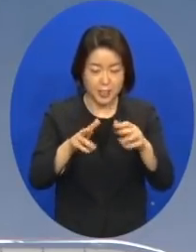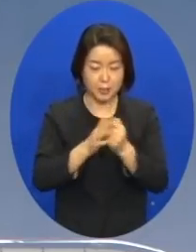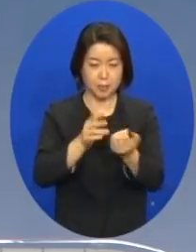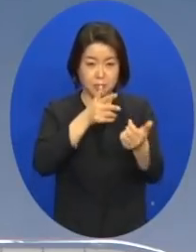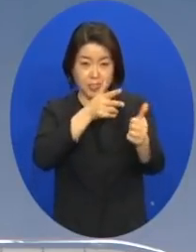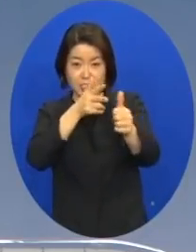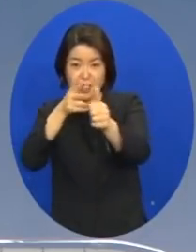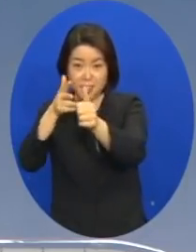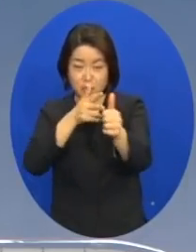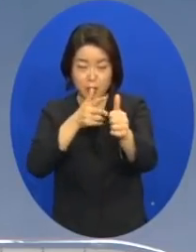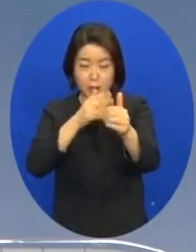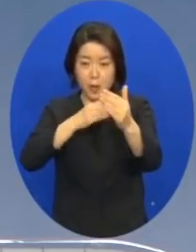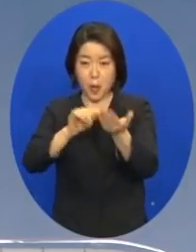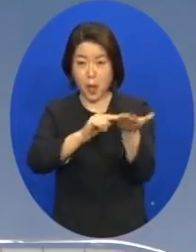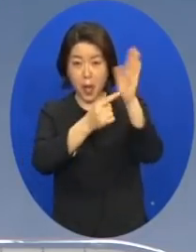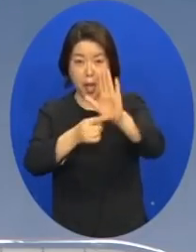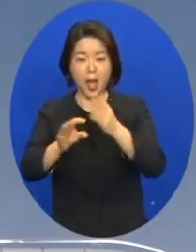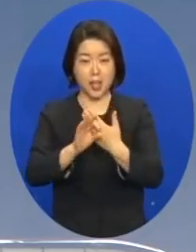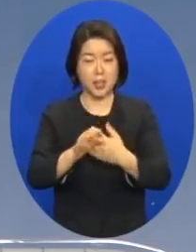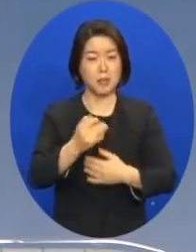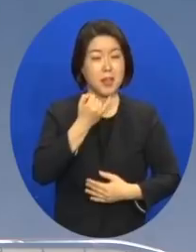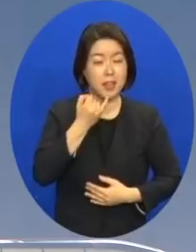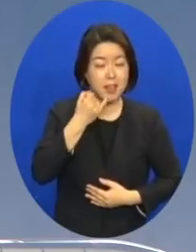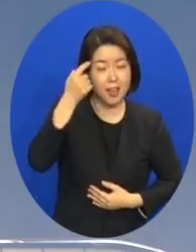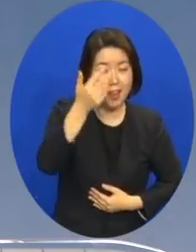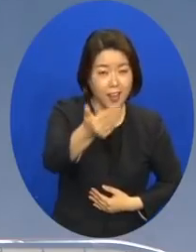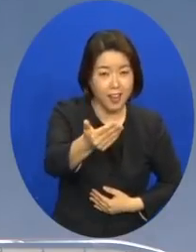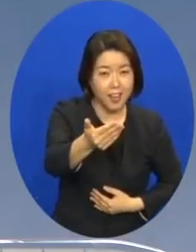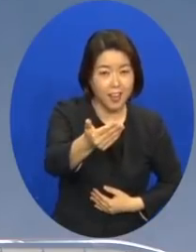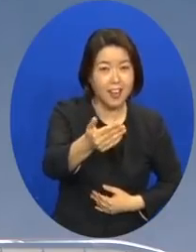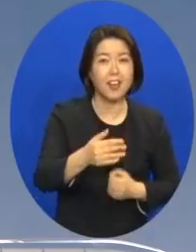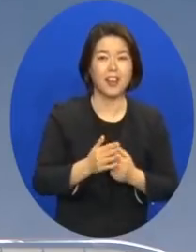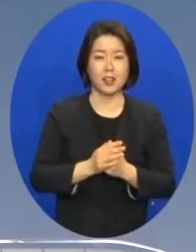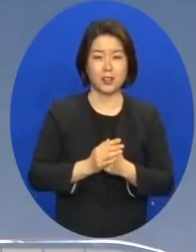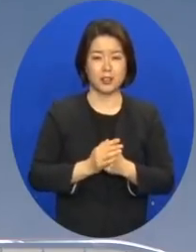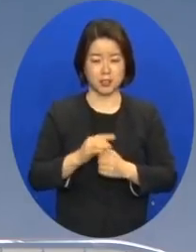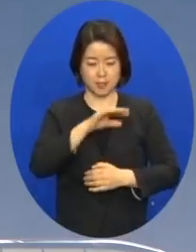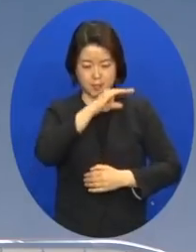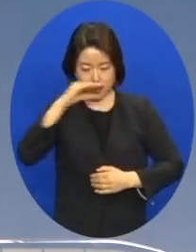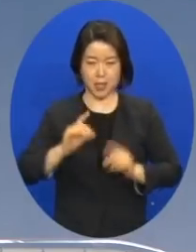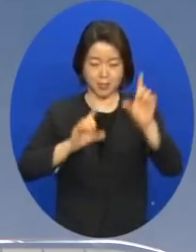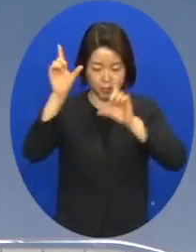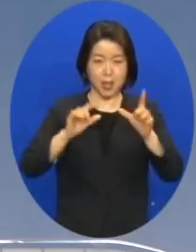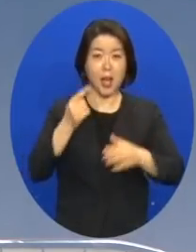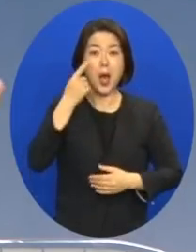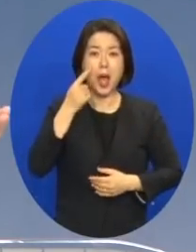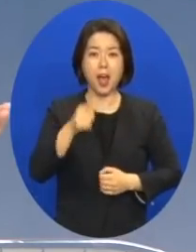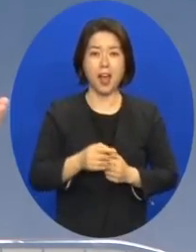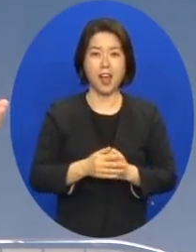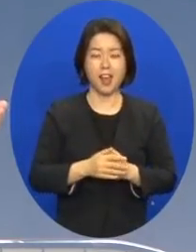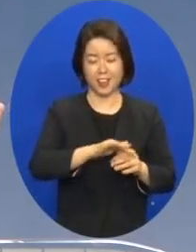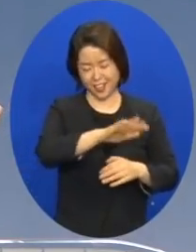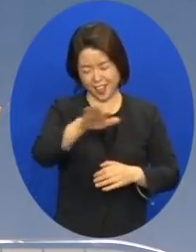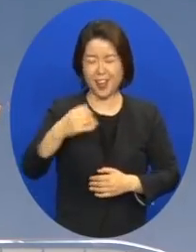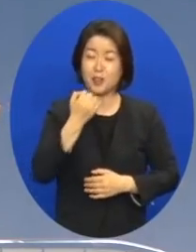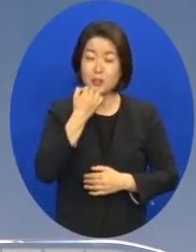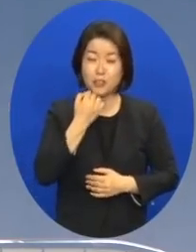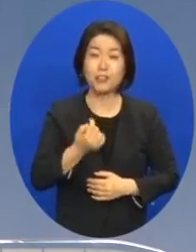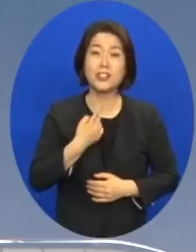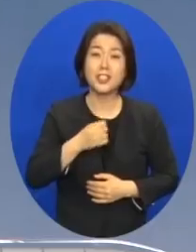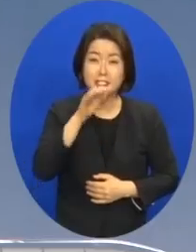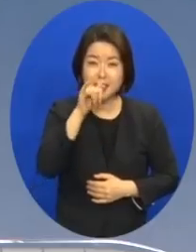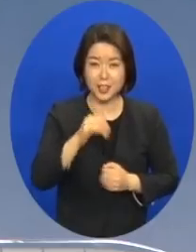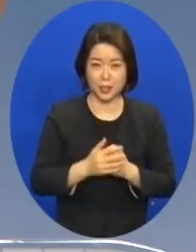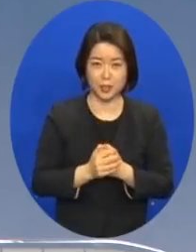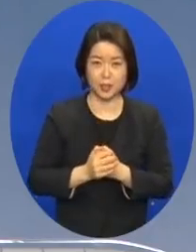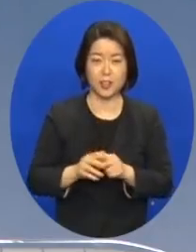찍어서 공개한다면 괜찮으시겠습니까? 자세 똑바로 하세요. 이래가지고 다들 웃었어요.